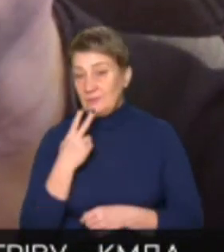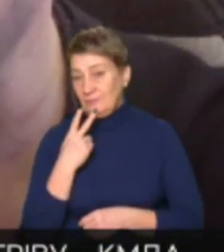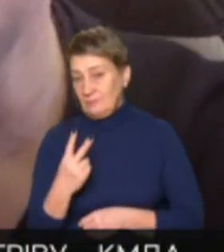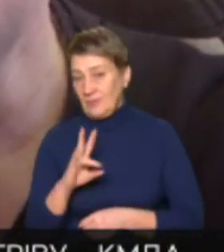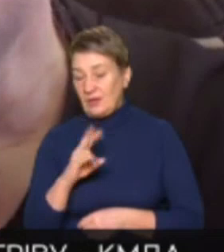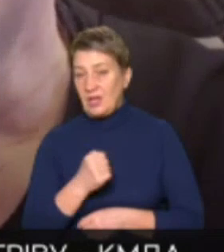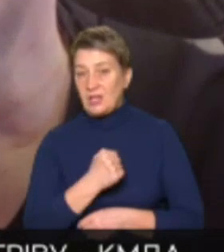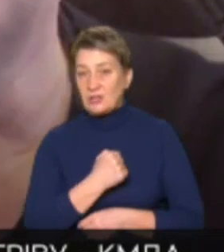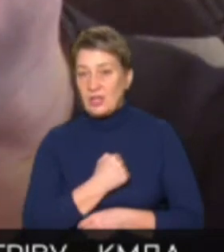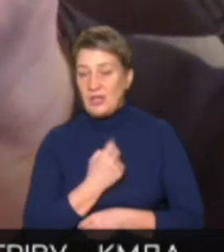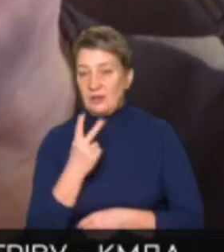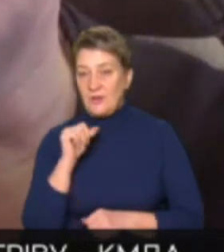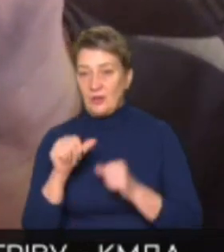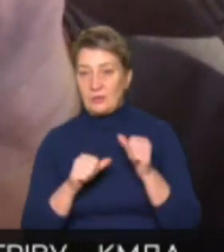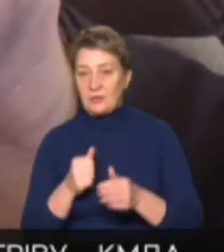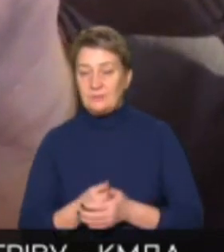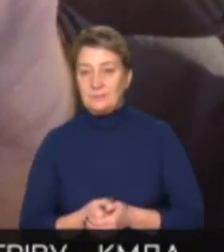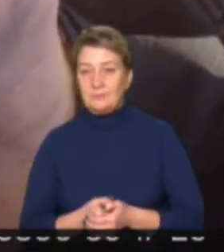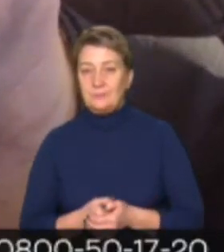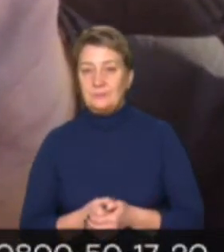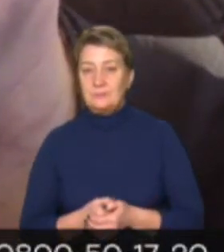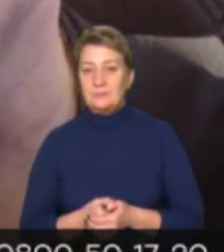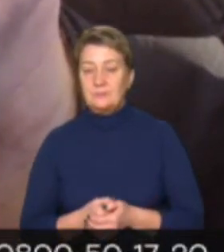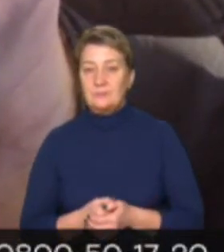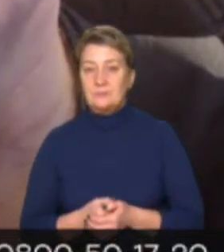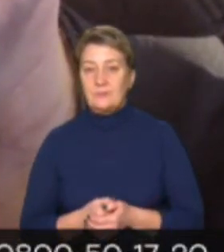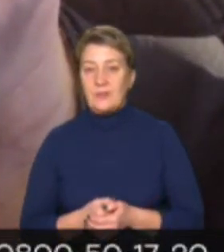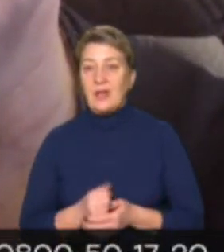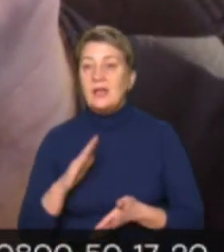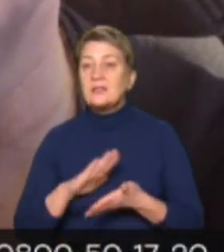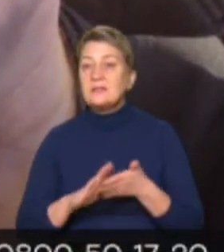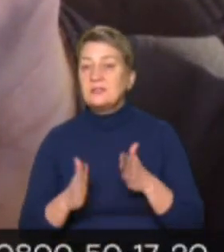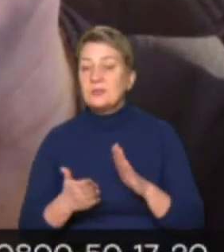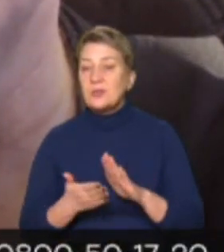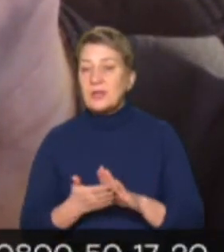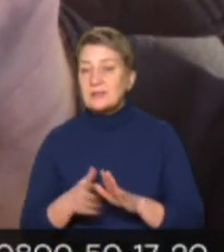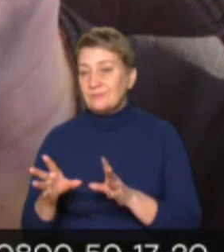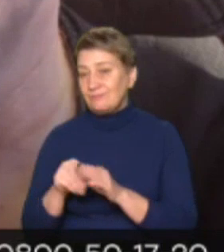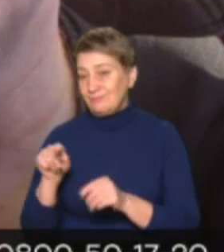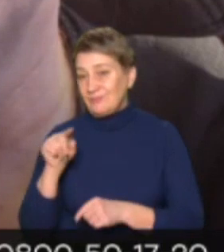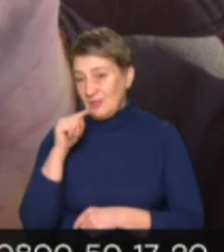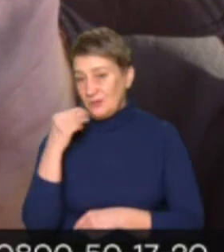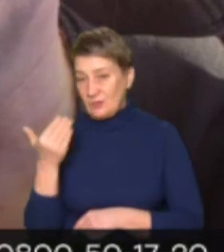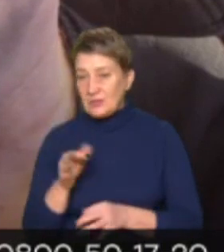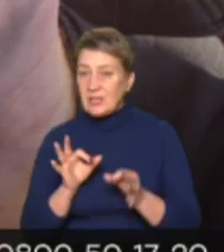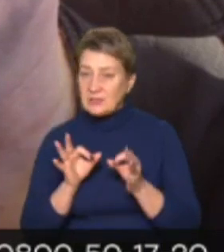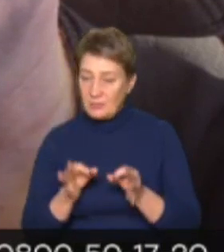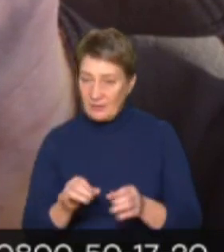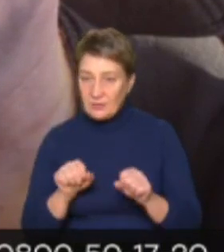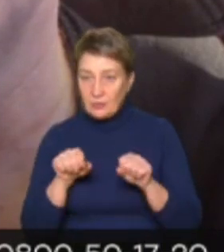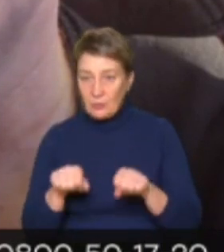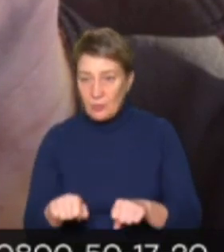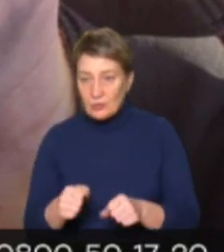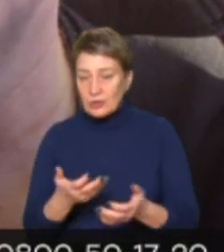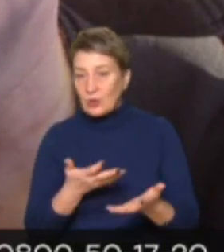жаль, майже 2 роки. 2 роки, так. Пане Олеже, ситуація з росіянами. Ну, справді вони можуть отримувати